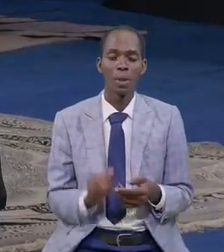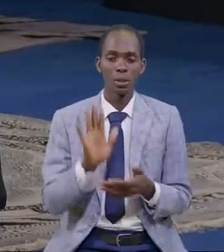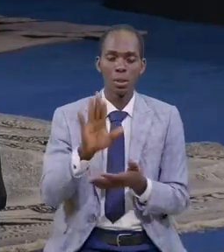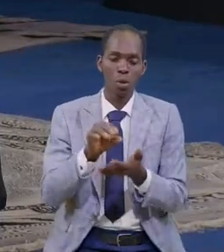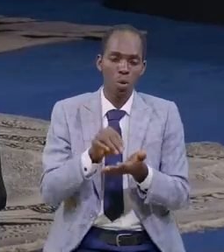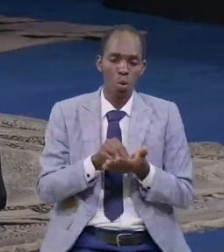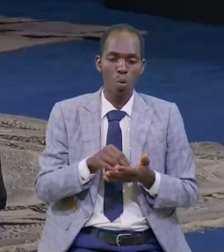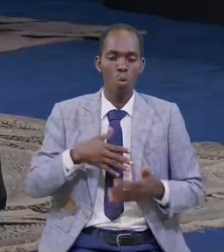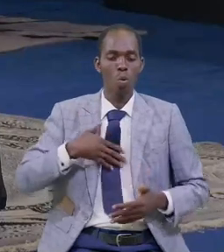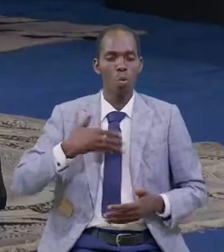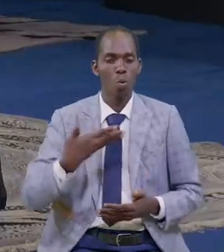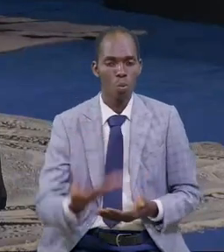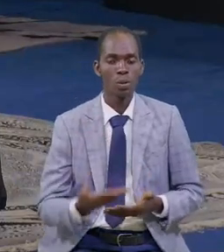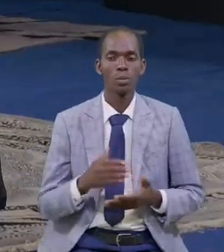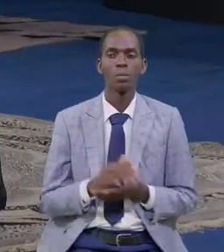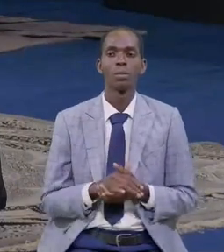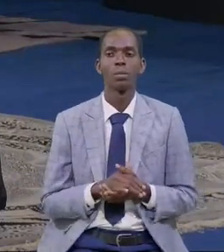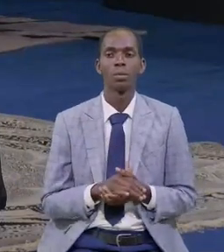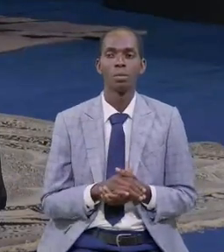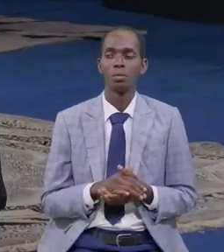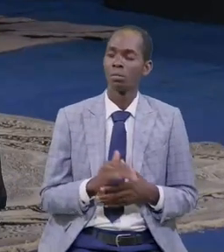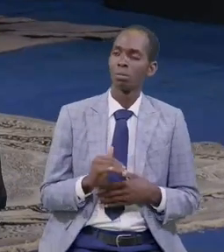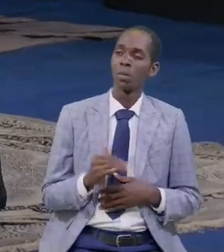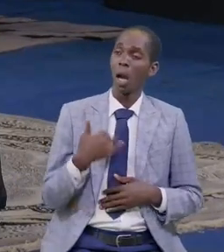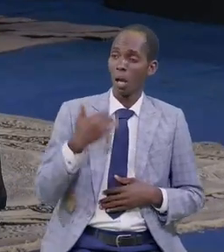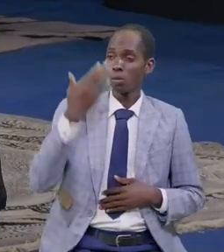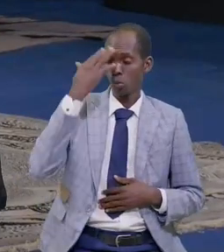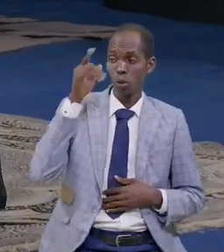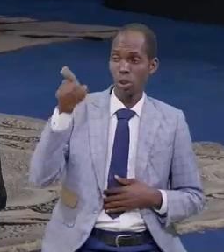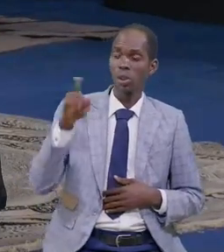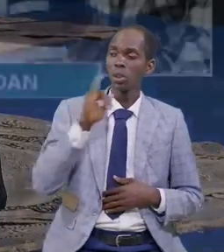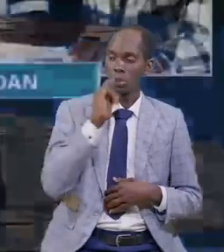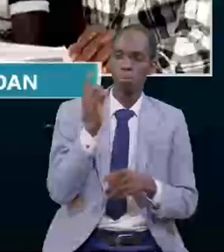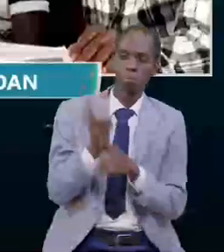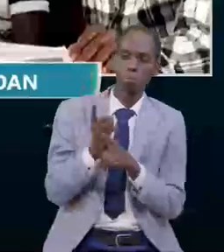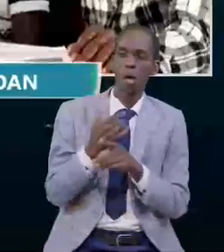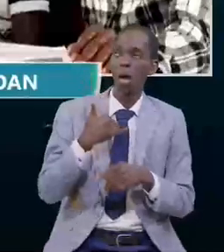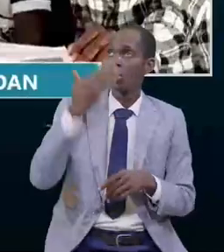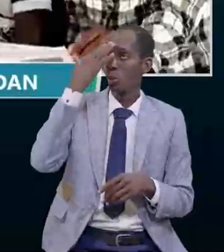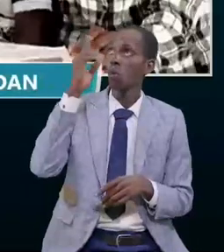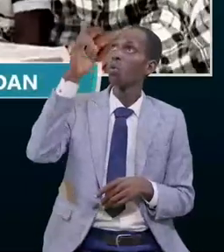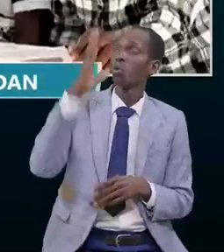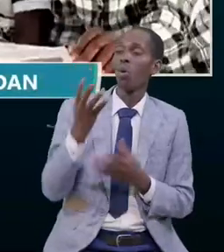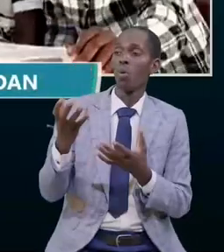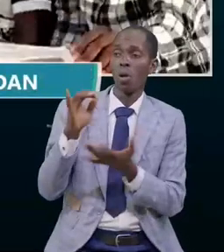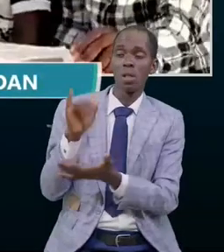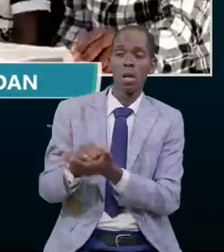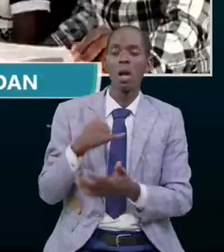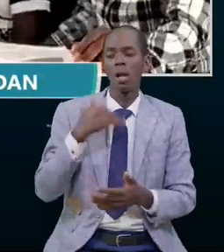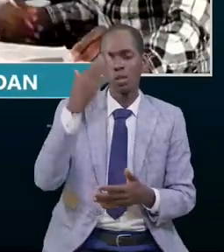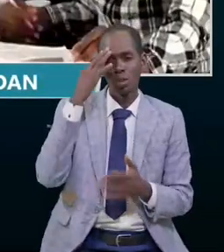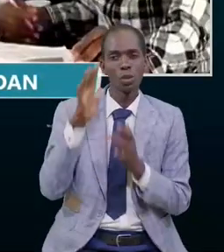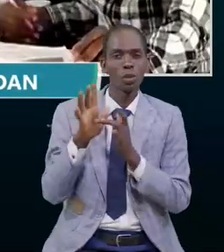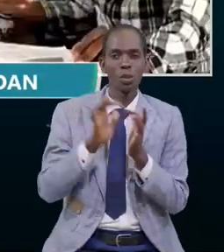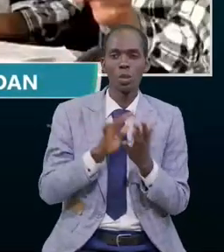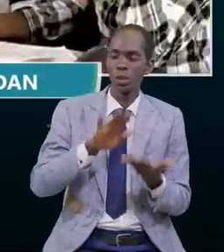certaines par leur intention je sais que cela est bon je sais que Dieu veut cela